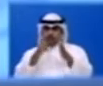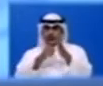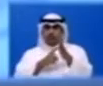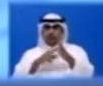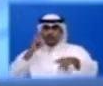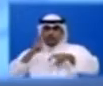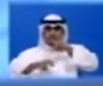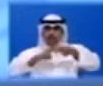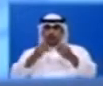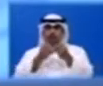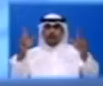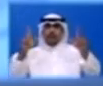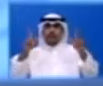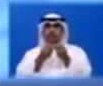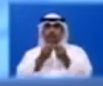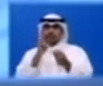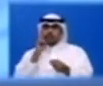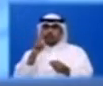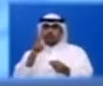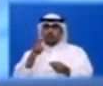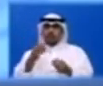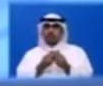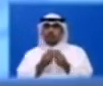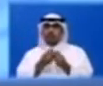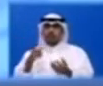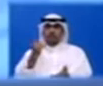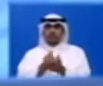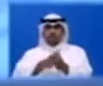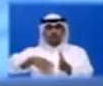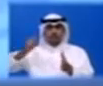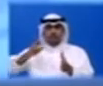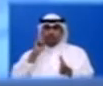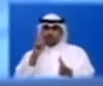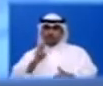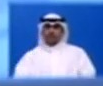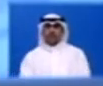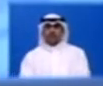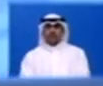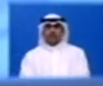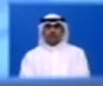والبحثيه والاعلاميه التي تعكس جهد قطاعات الامانه العامه المختلفه